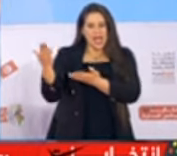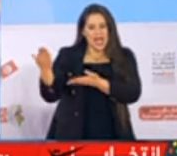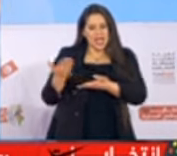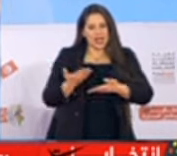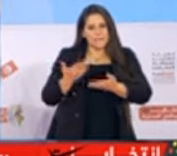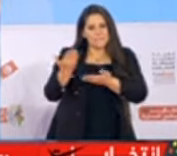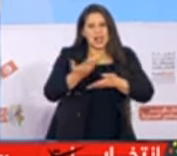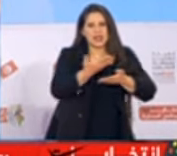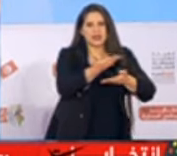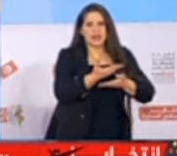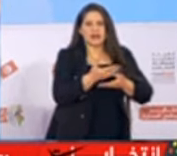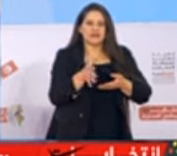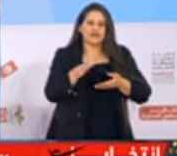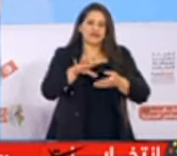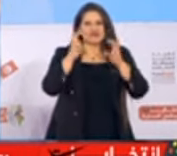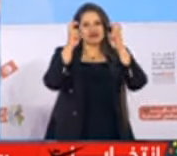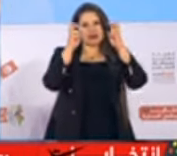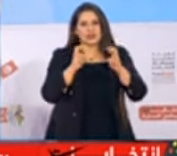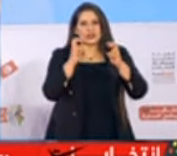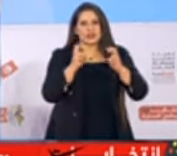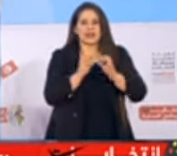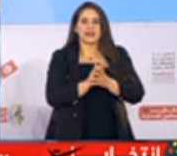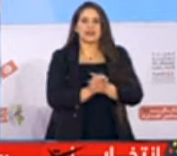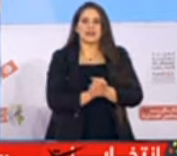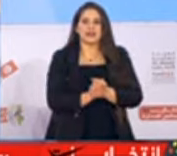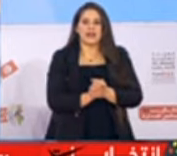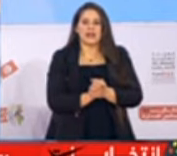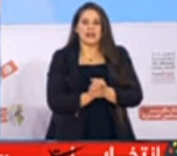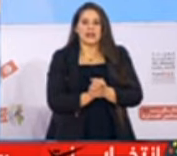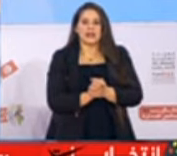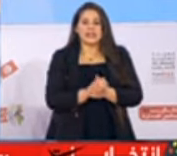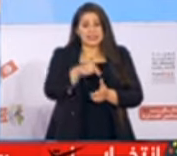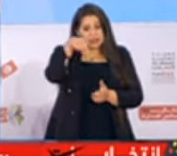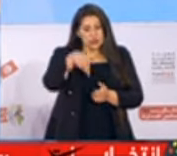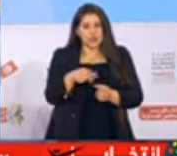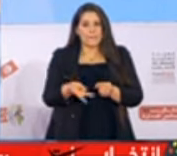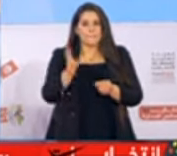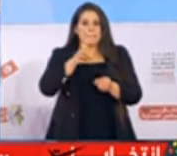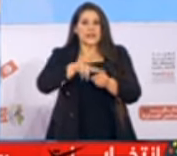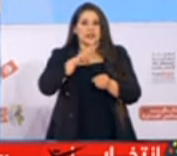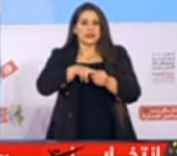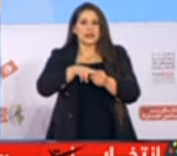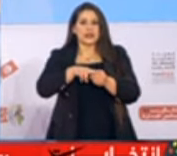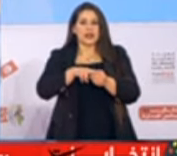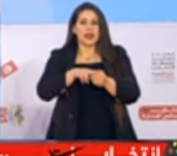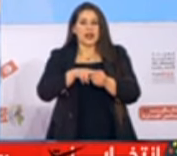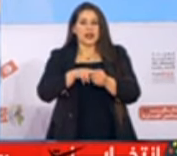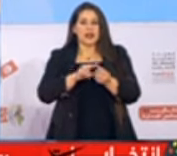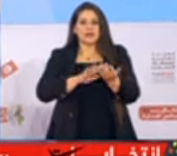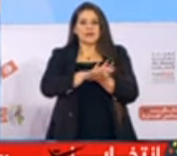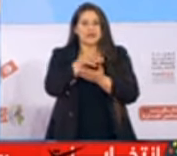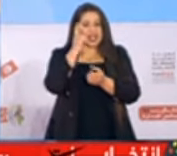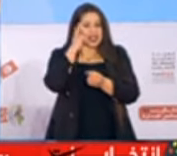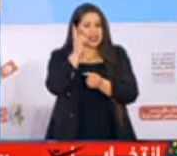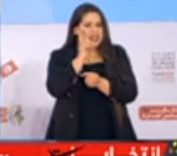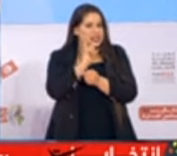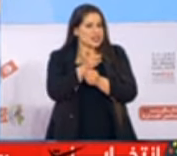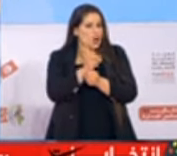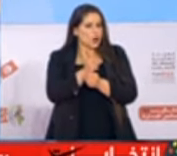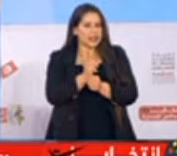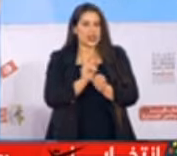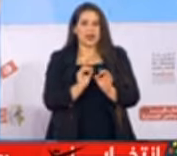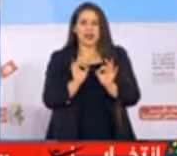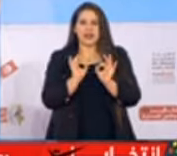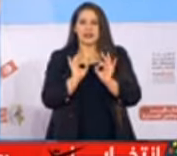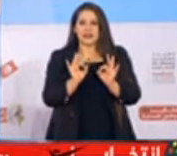يمكن تداركه فاش في إضافة التحسيس والتوعية. كذلك ماذا بيا